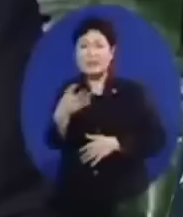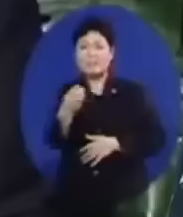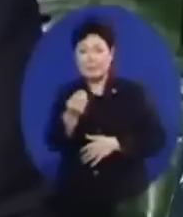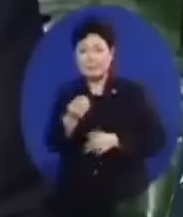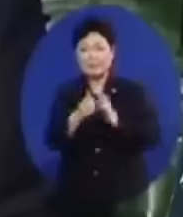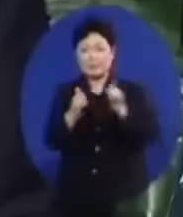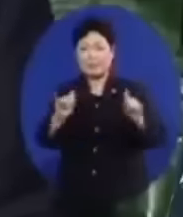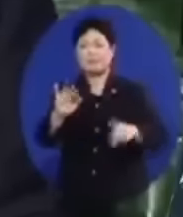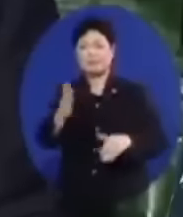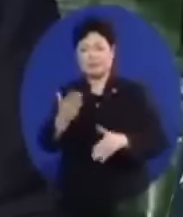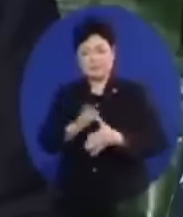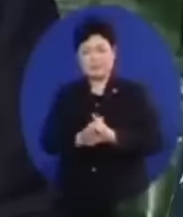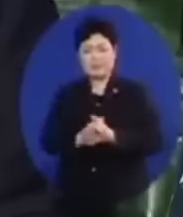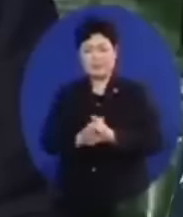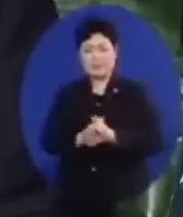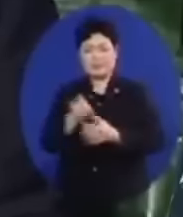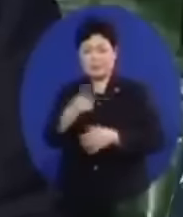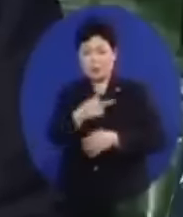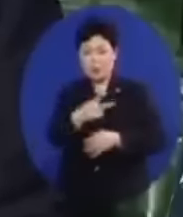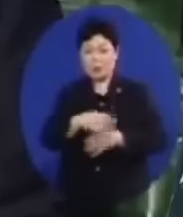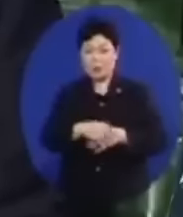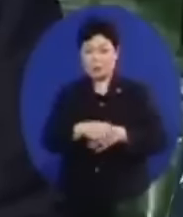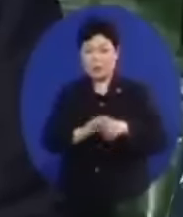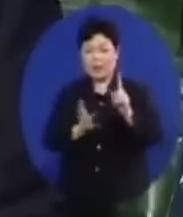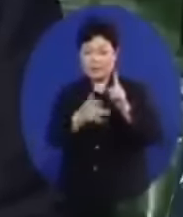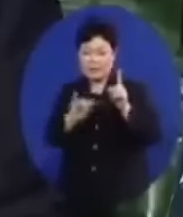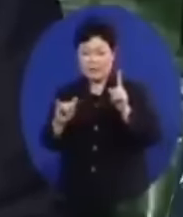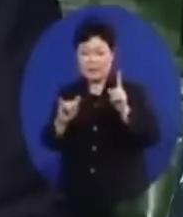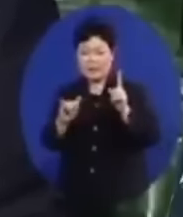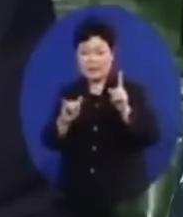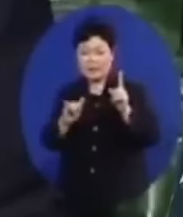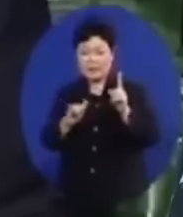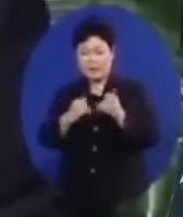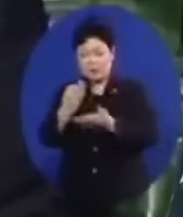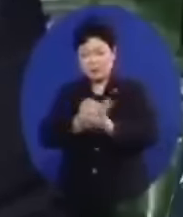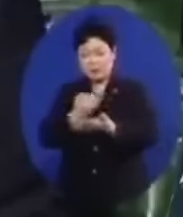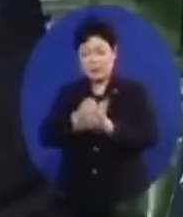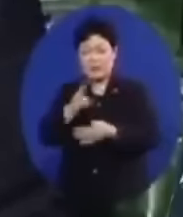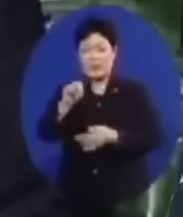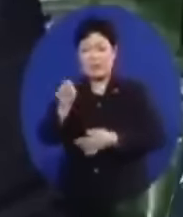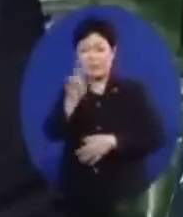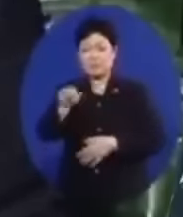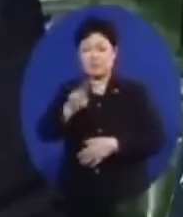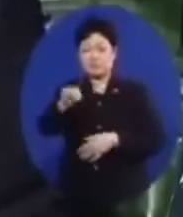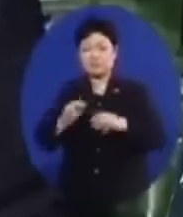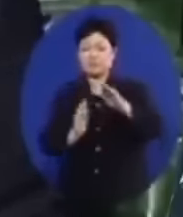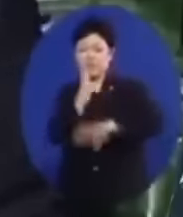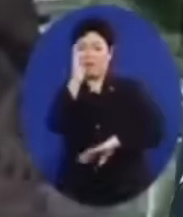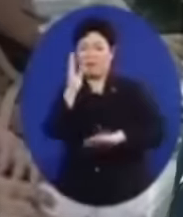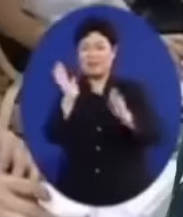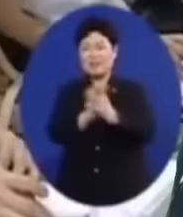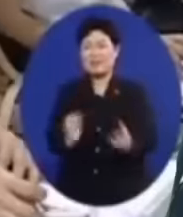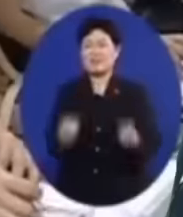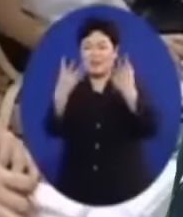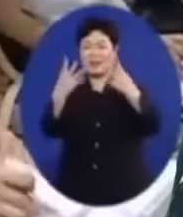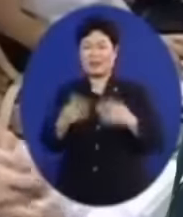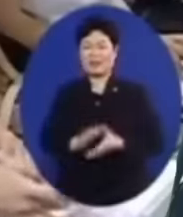1200만입니다. 그리고 GNP가 2만 불이 넘습니다.